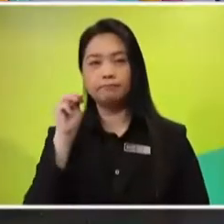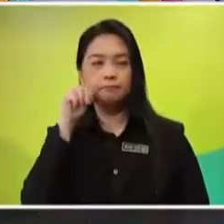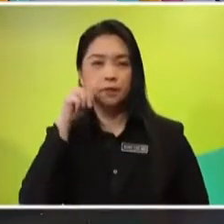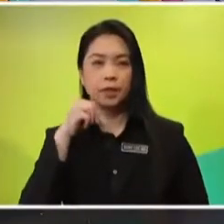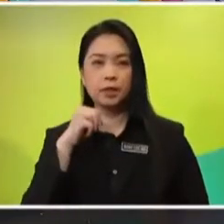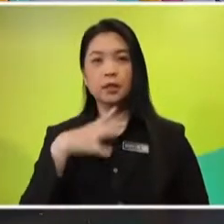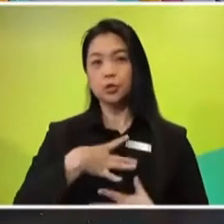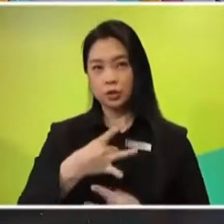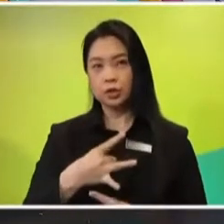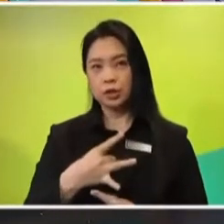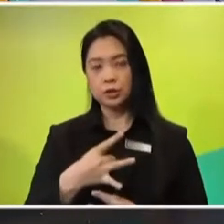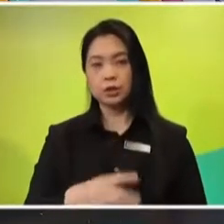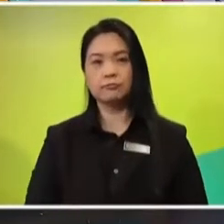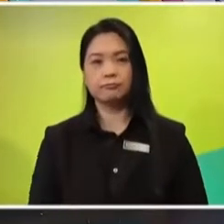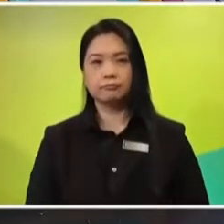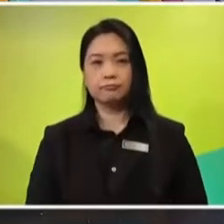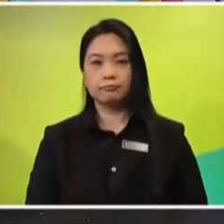cikgu. Kalau saya suka,